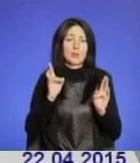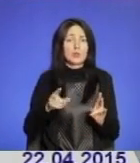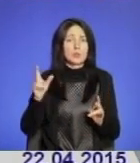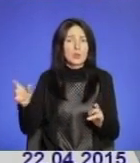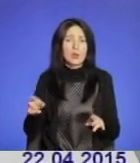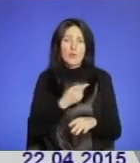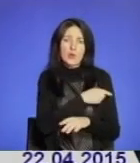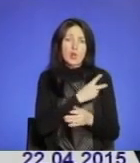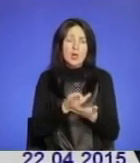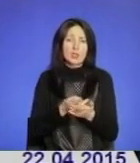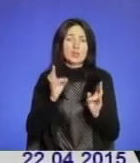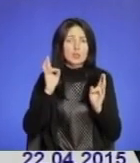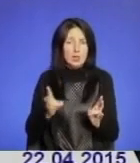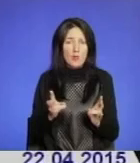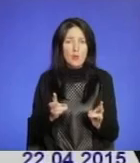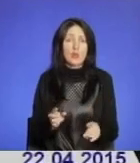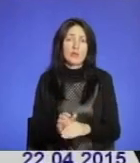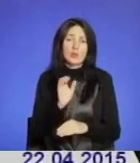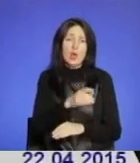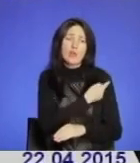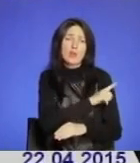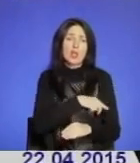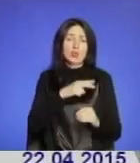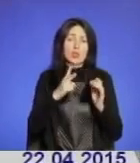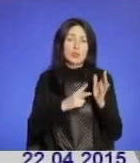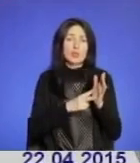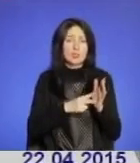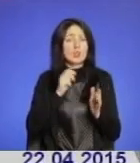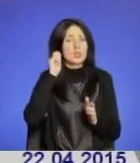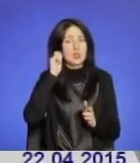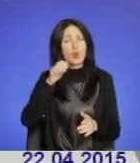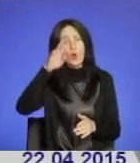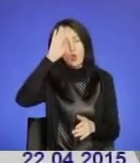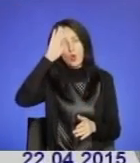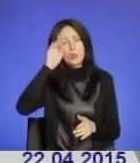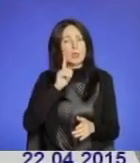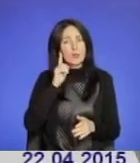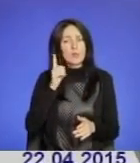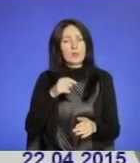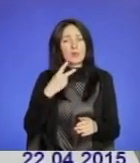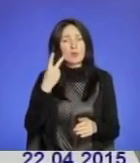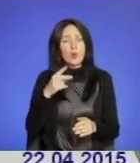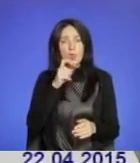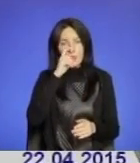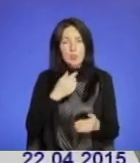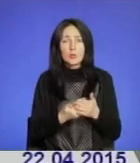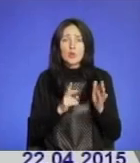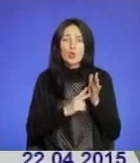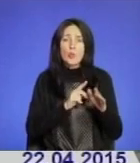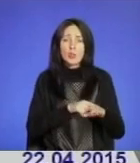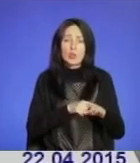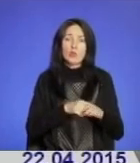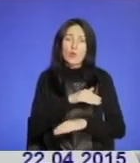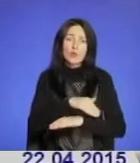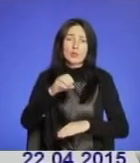результаті дорожньо-транспортної пригоди доправили до лікарні 17-літнього юнака. 22 квітня близько 7 ранку на вулиці Текстильна у Тернополі